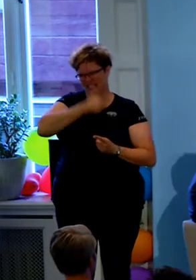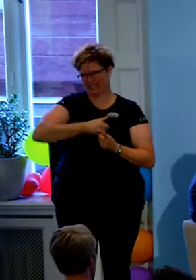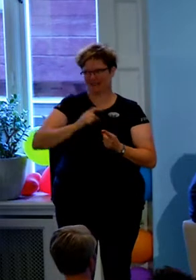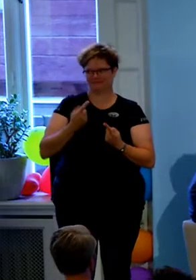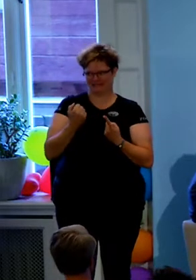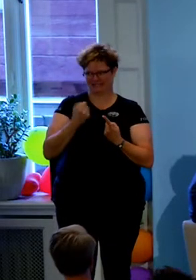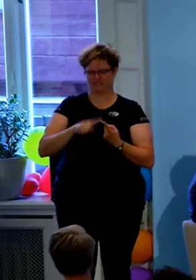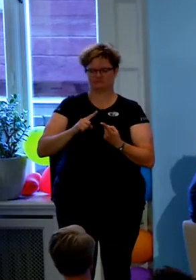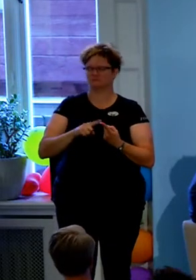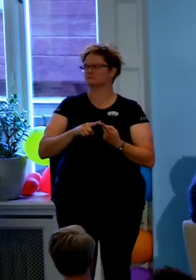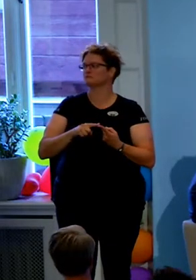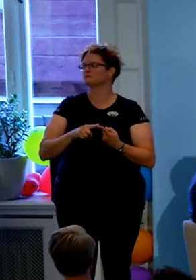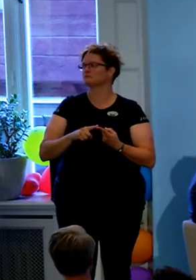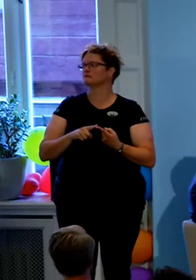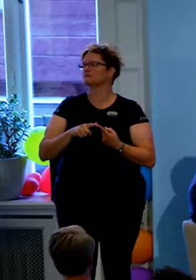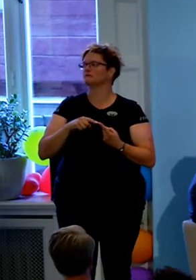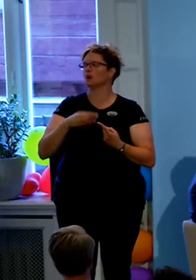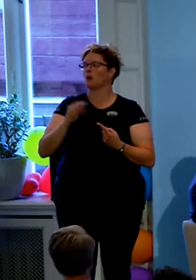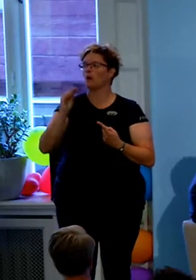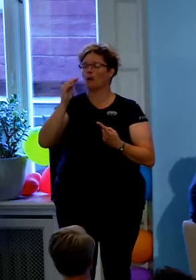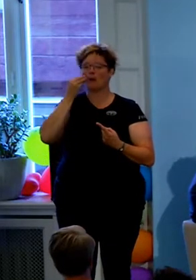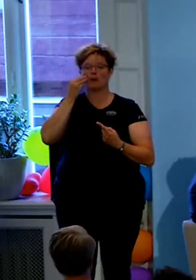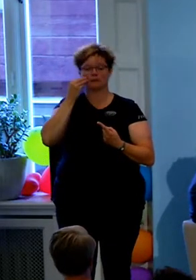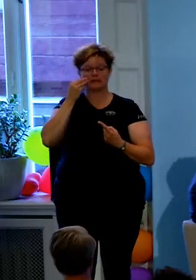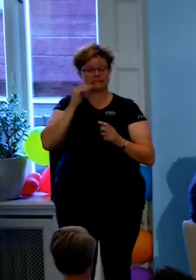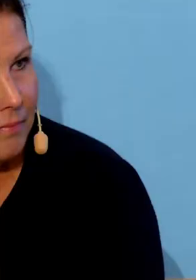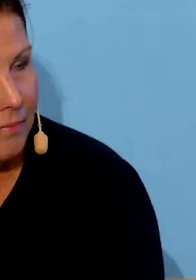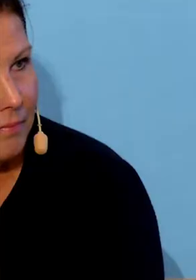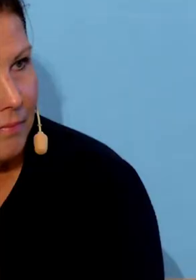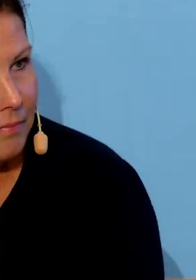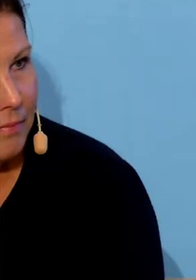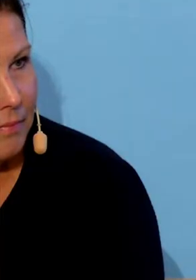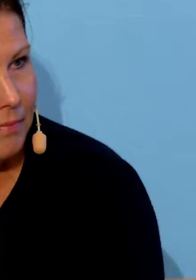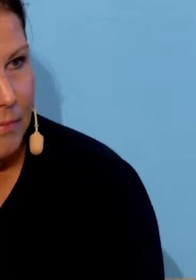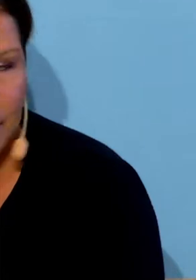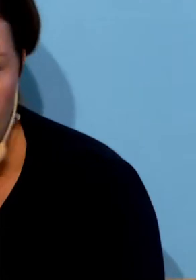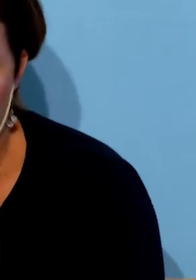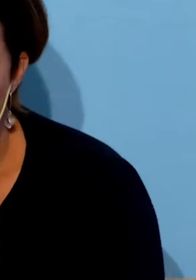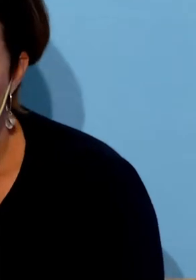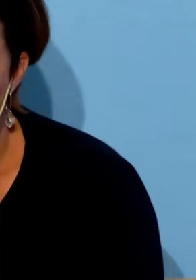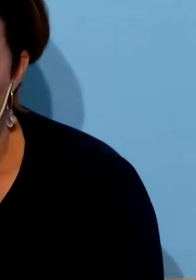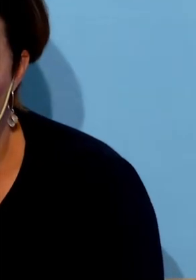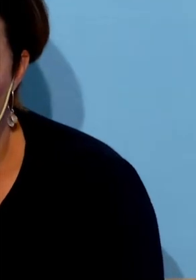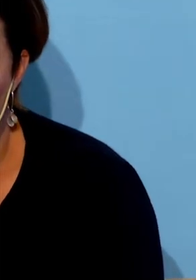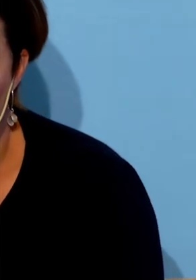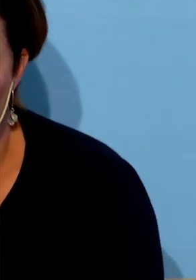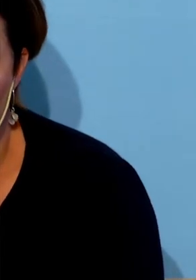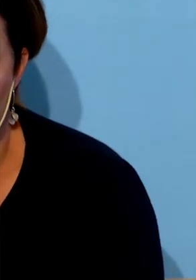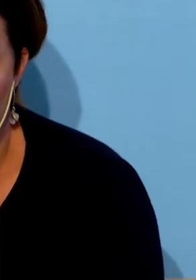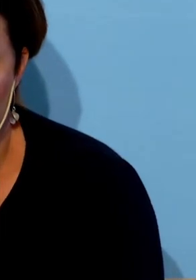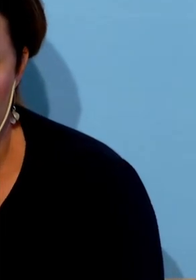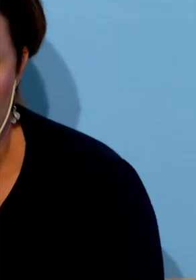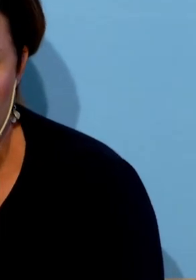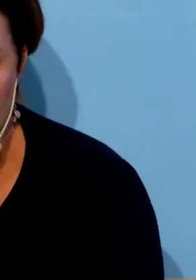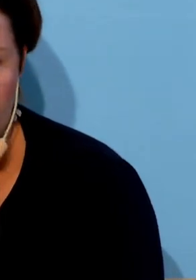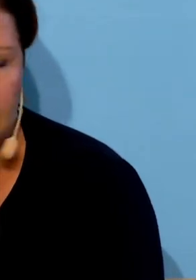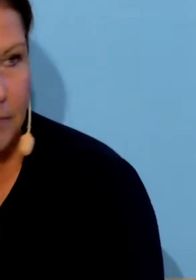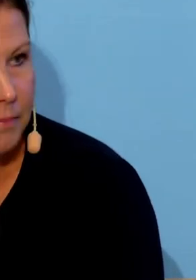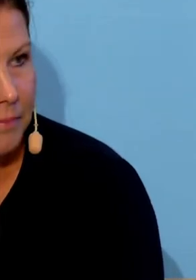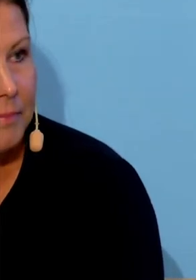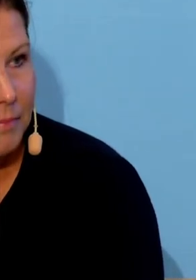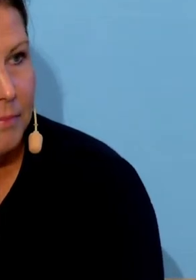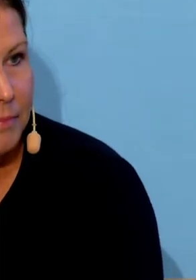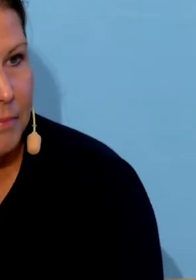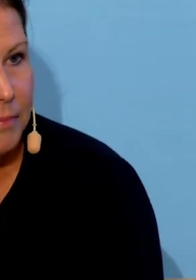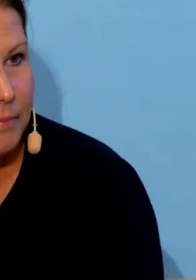jätteviktigt. Och det är det som utbildningsväsendet ska bygga en naturligt sätt att förhålla sig till världen, att man är nyfiken,